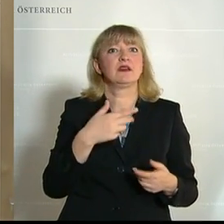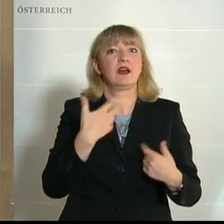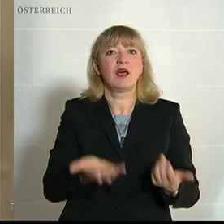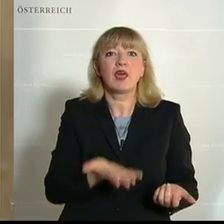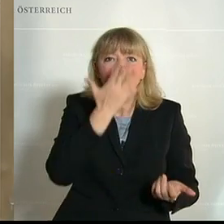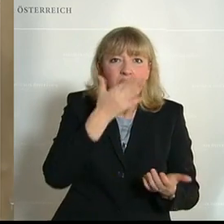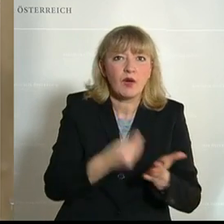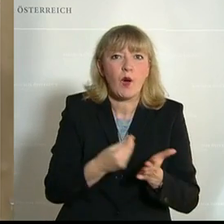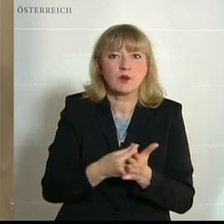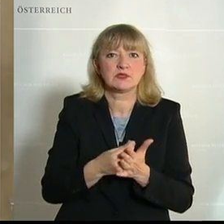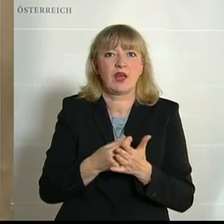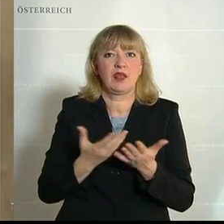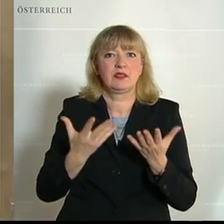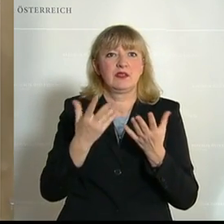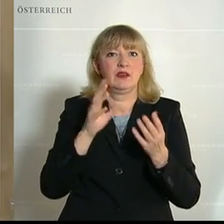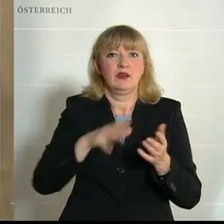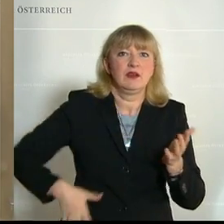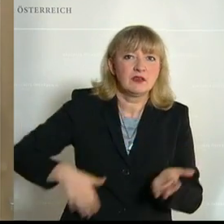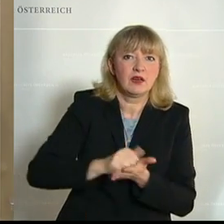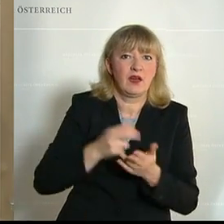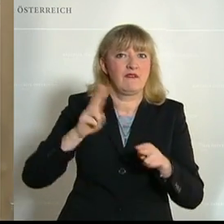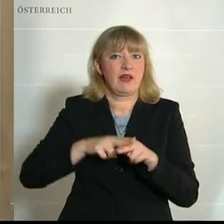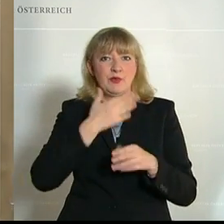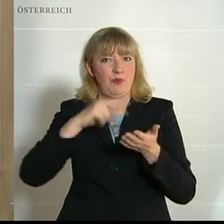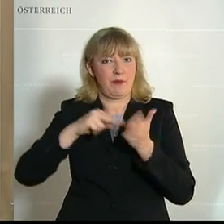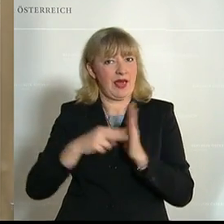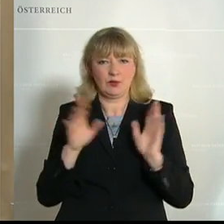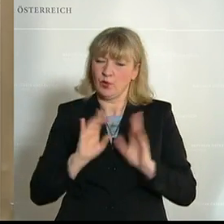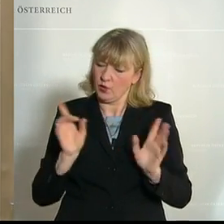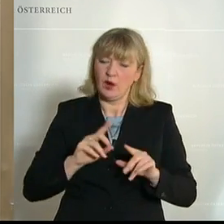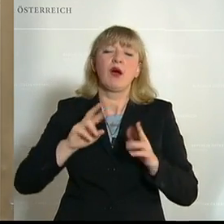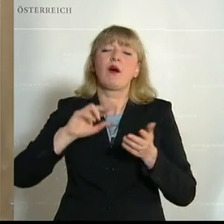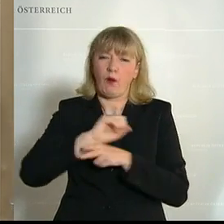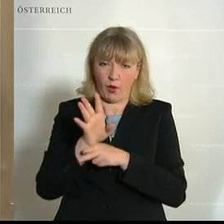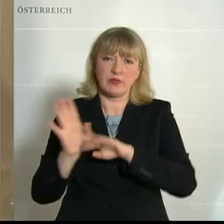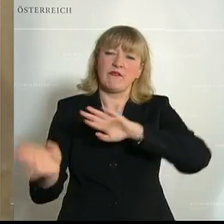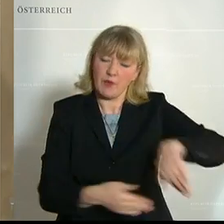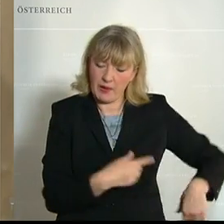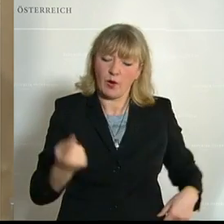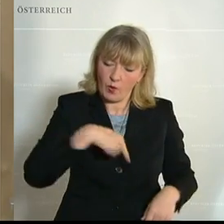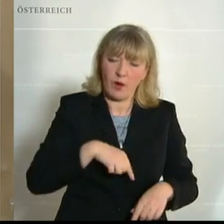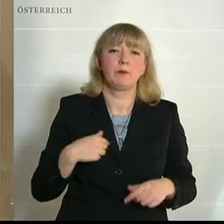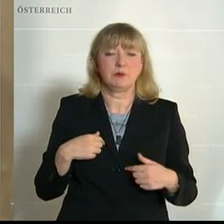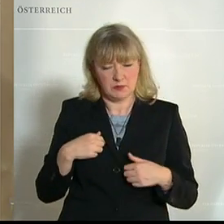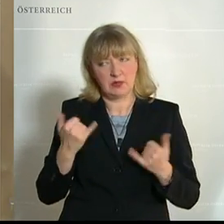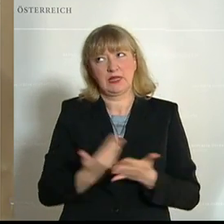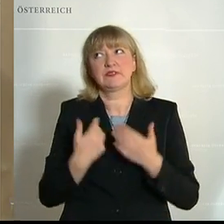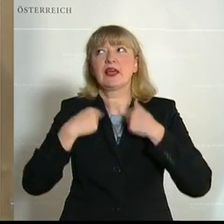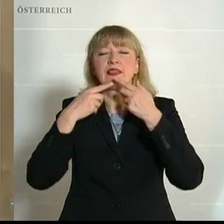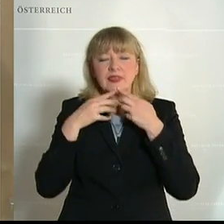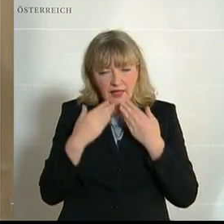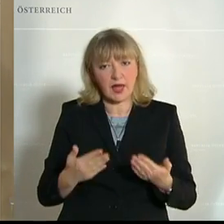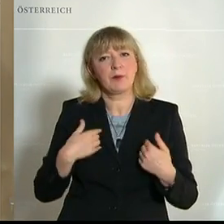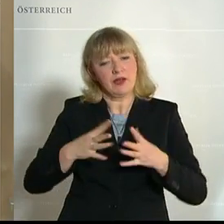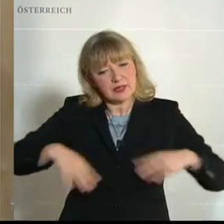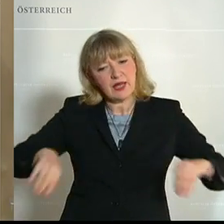bleiben, wenn etwas vorgeplant wird. Es wird eine Zeit nach Corona geben und da bin ich dankbar, dass wir da